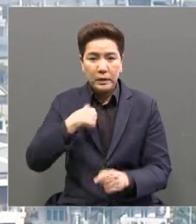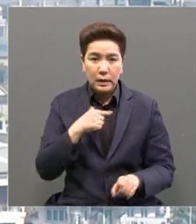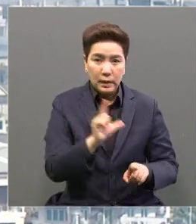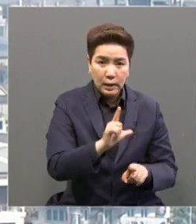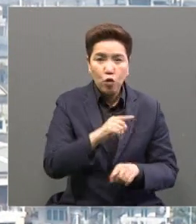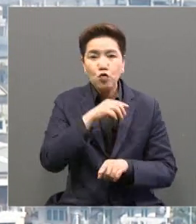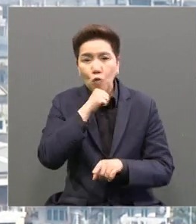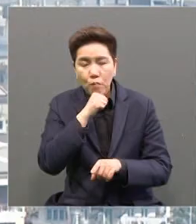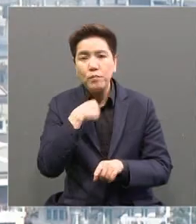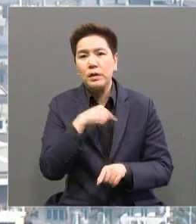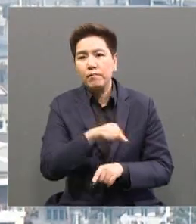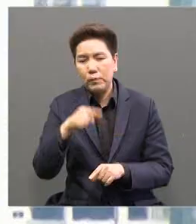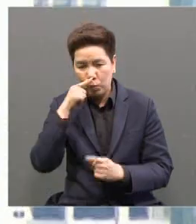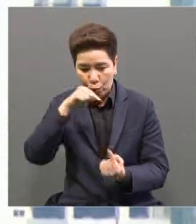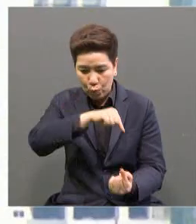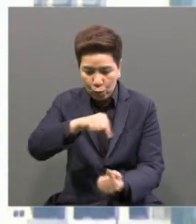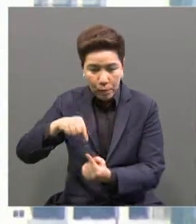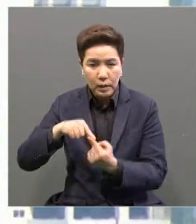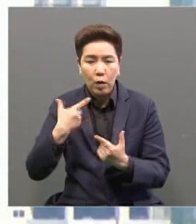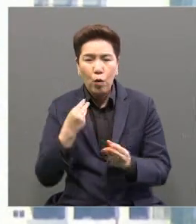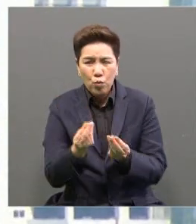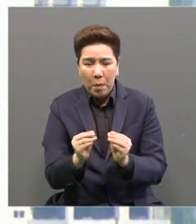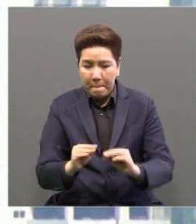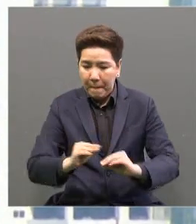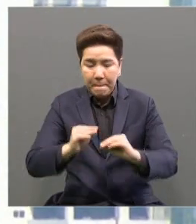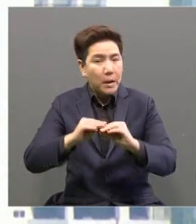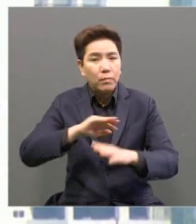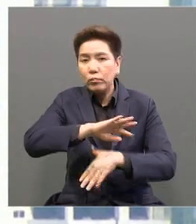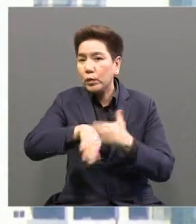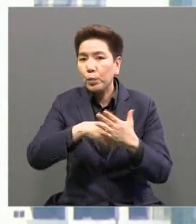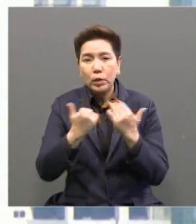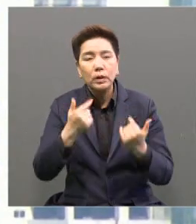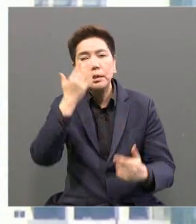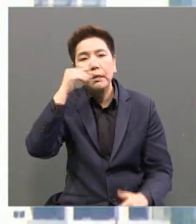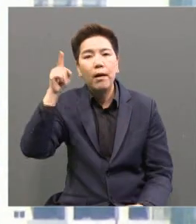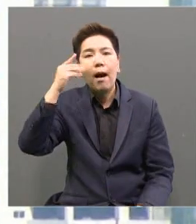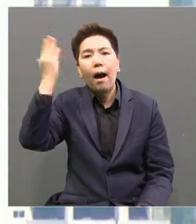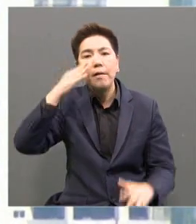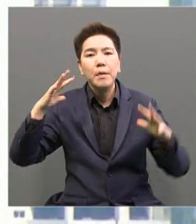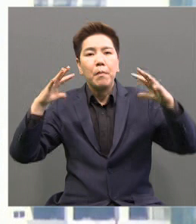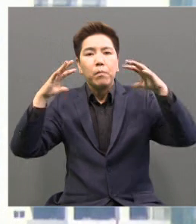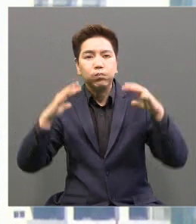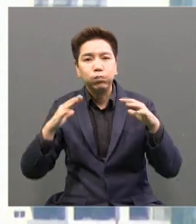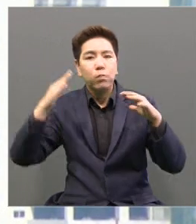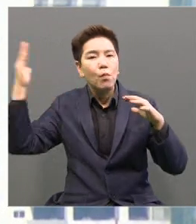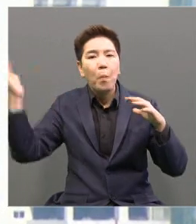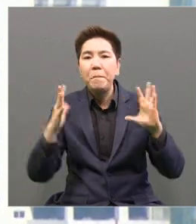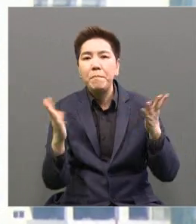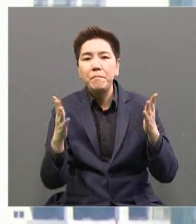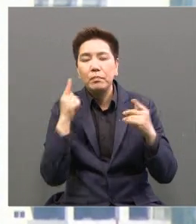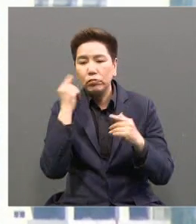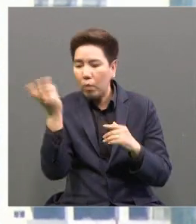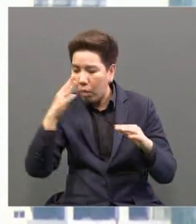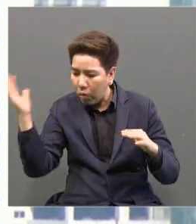ทั้งสีเหลืองสีส้มนะคะค่าฝุ่นเนี่ยปรับตัวสูงขึ้นทุกพื้นที่เช่นเดียวกันเนื่องจากสภาพอากาศปิดมีกระแสลมอ่อน